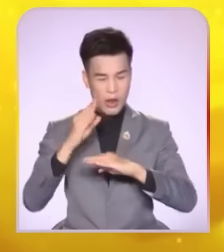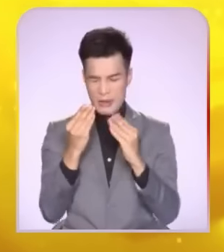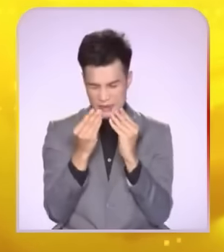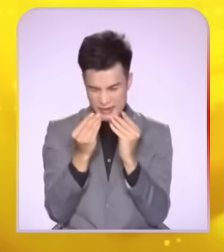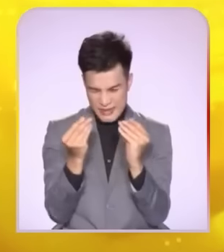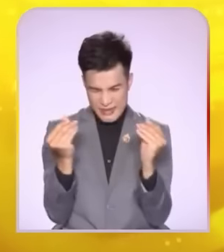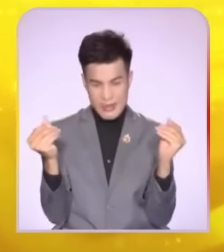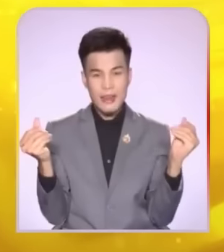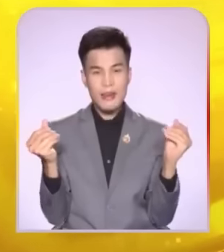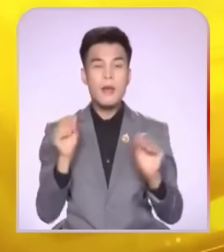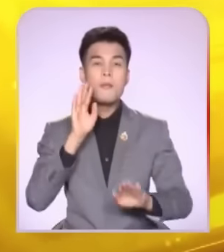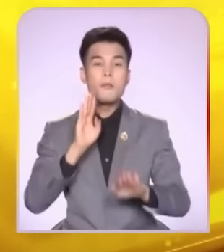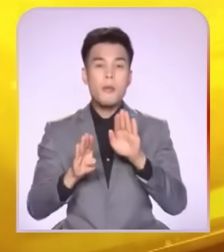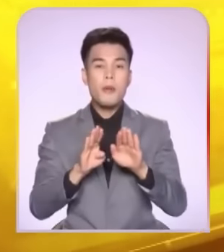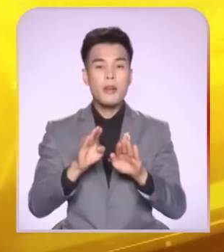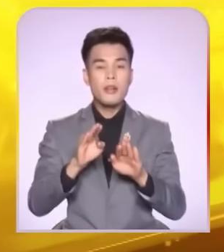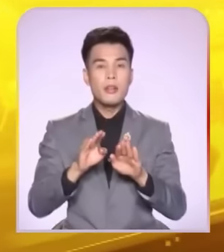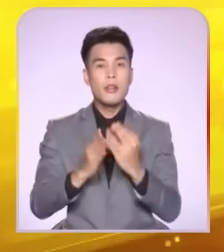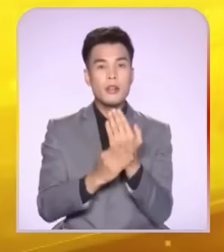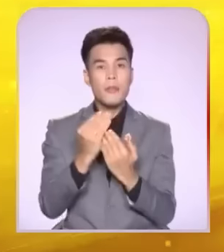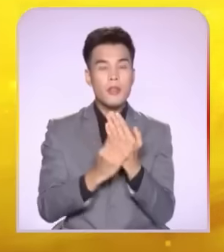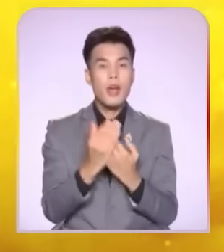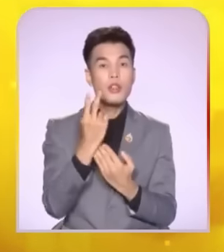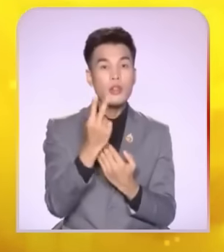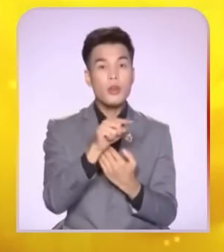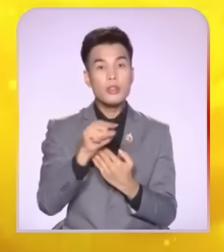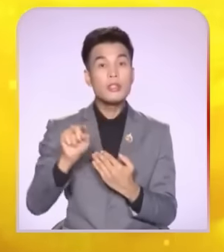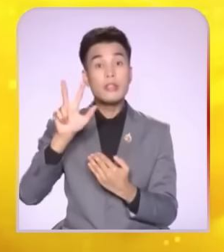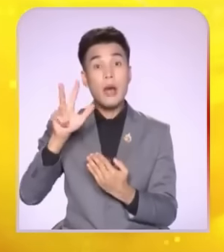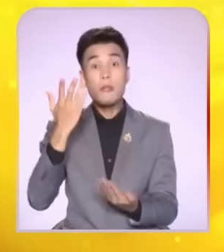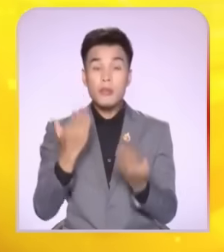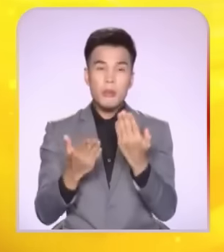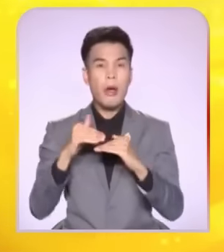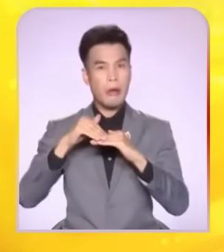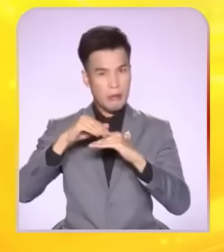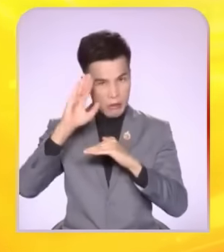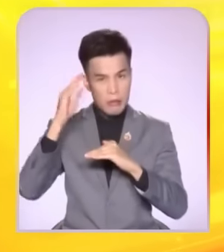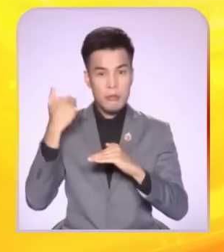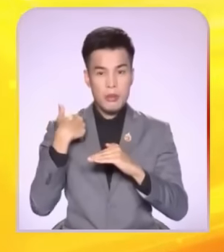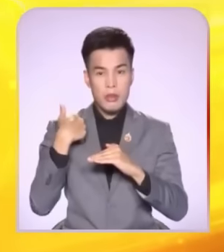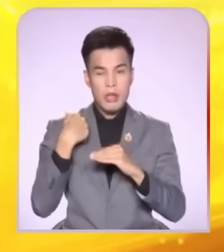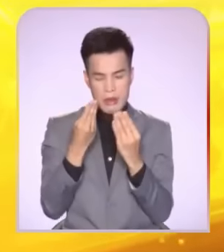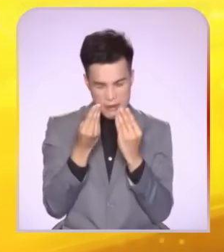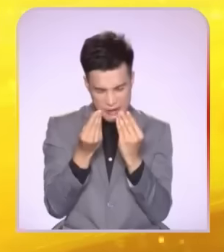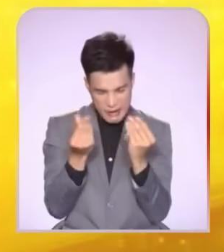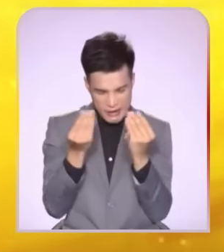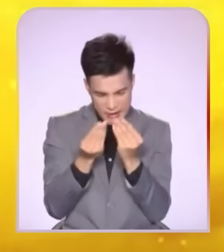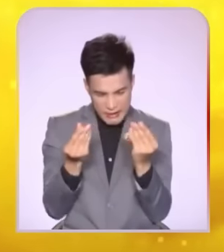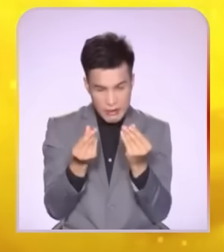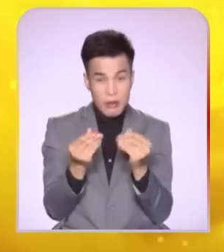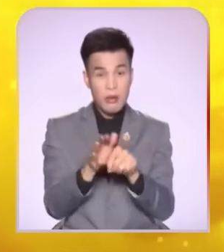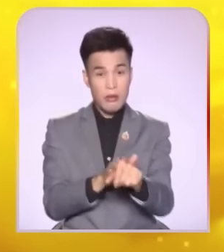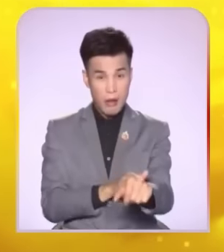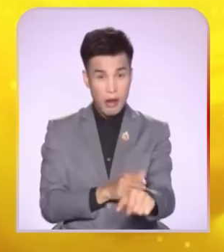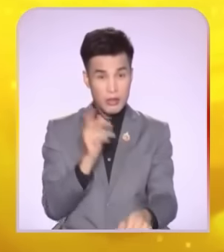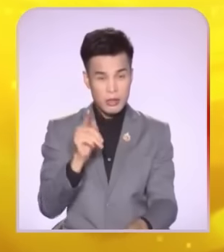เอียดยิบอย่างเงี้ยประมาณ 2-3 สัปดาห์หรือจุดๆๆอาจจะมากกว่านั้นเอายิบยิบเลย นานอย่างนั้น